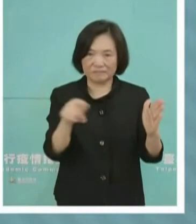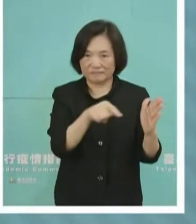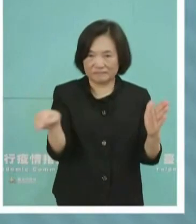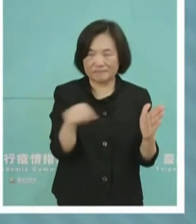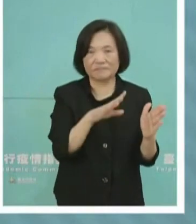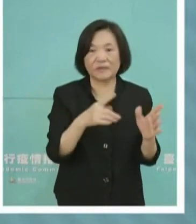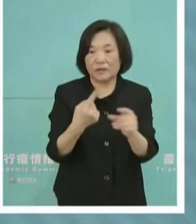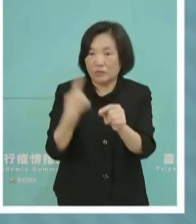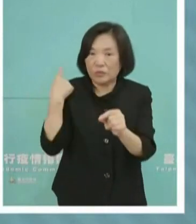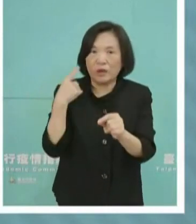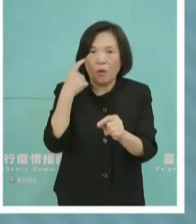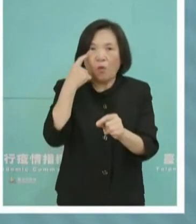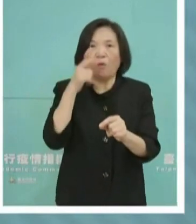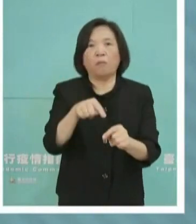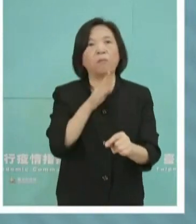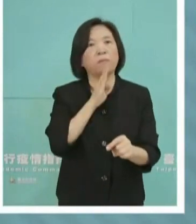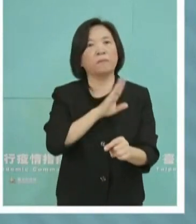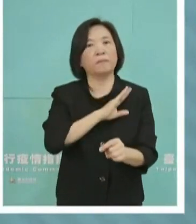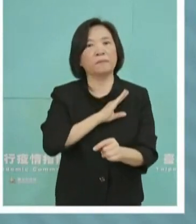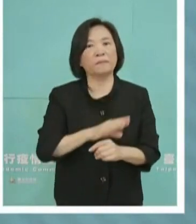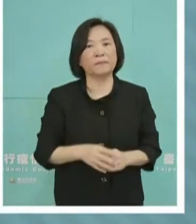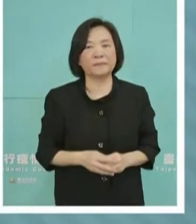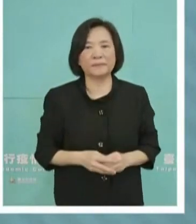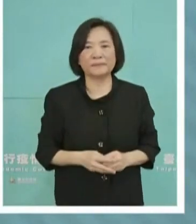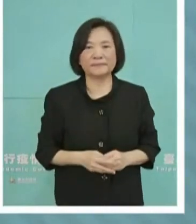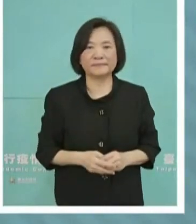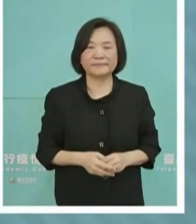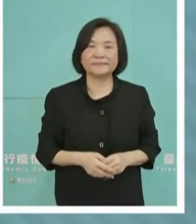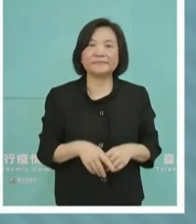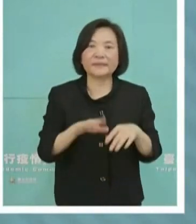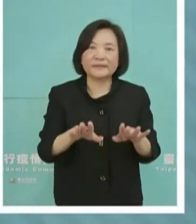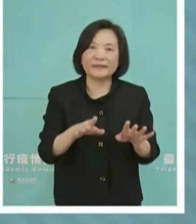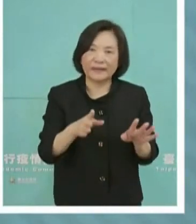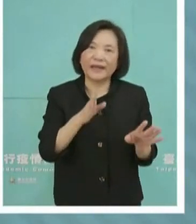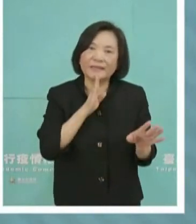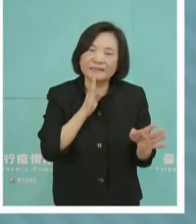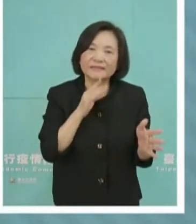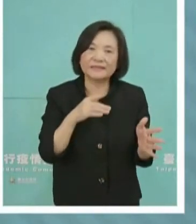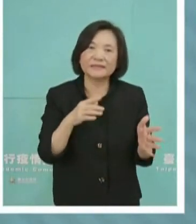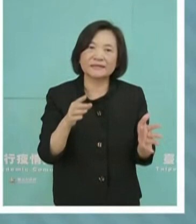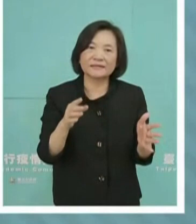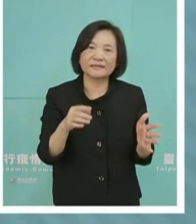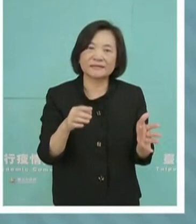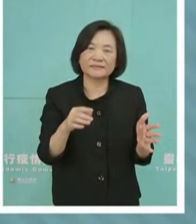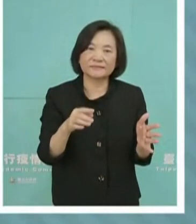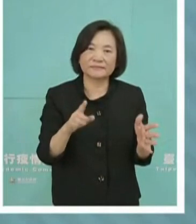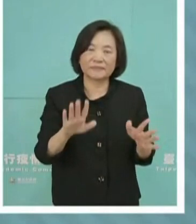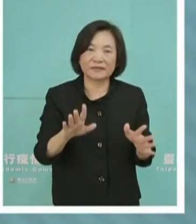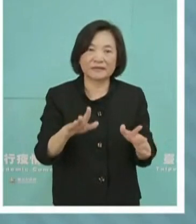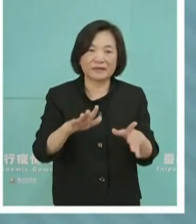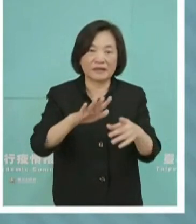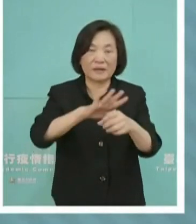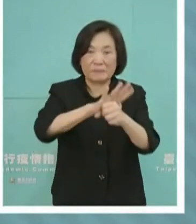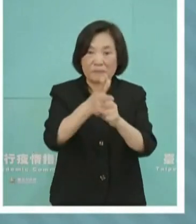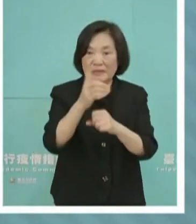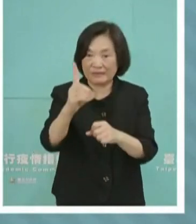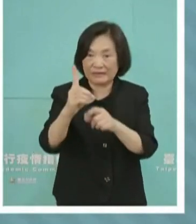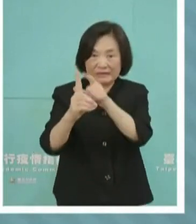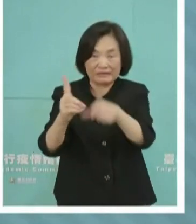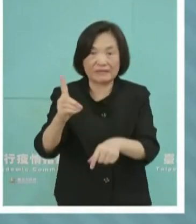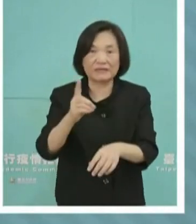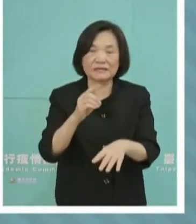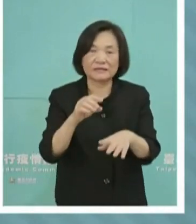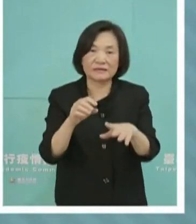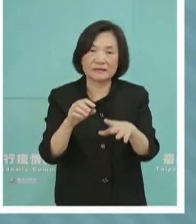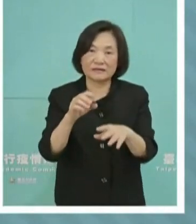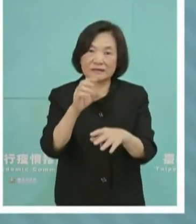去年就已经很明显了。OK， 那所以这的确是这样。第二点哦，六大病毒你知道，它的 R 零值从大概